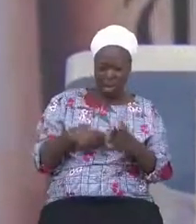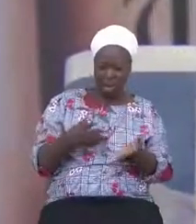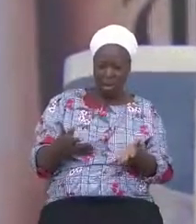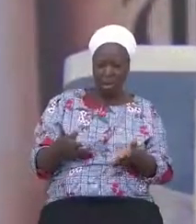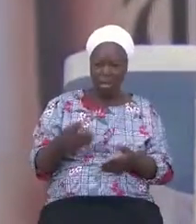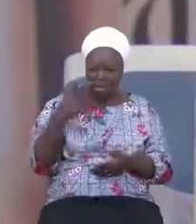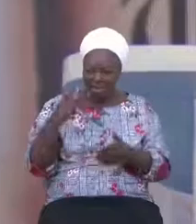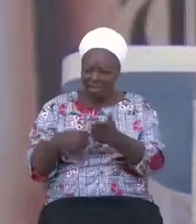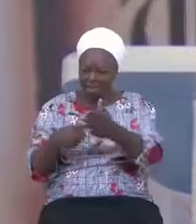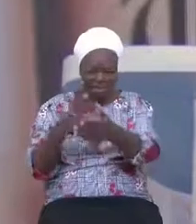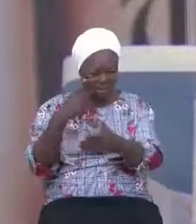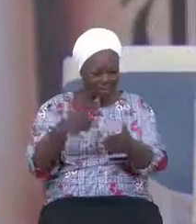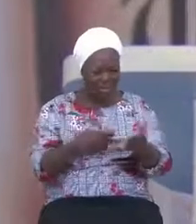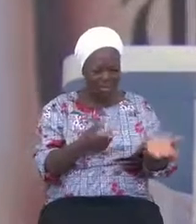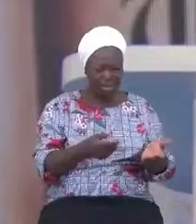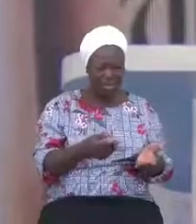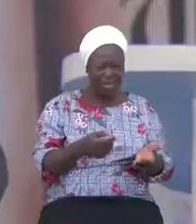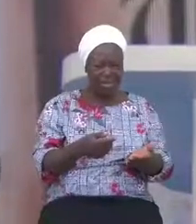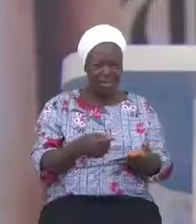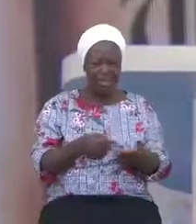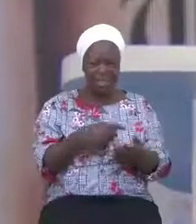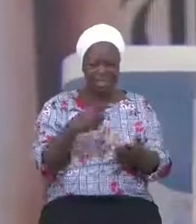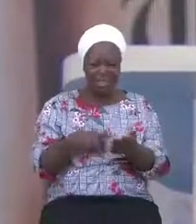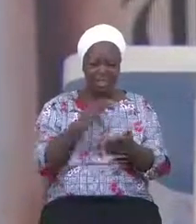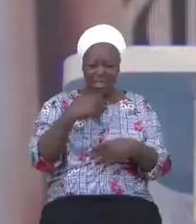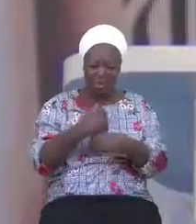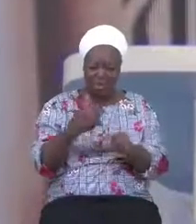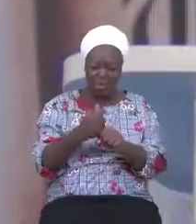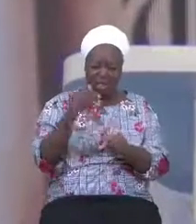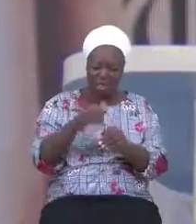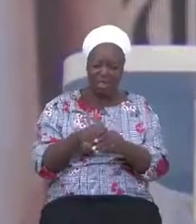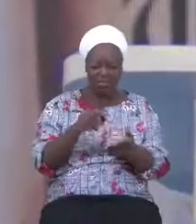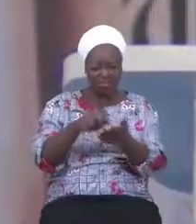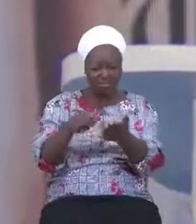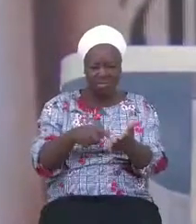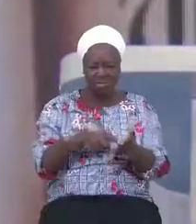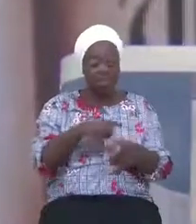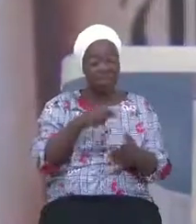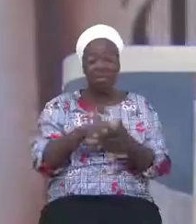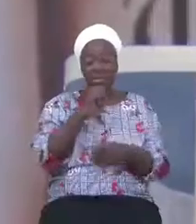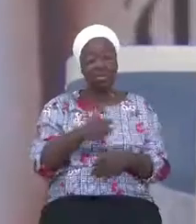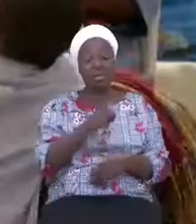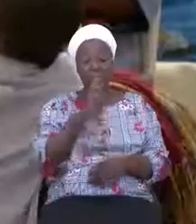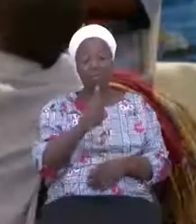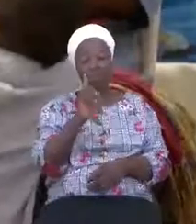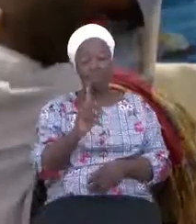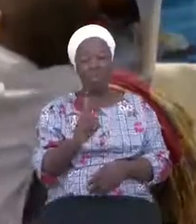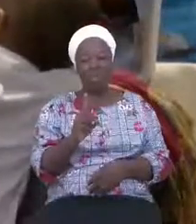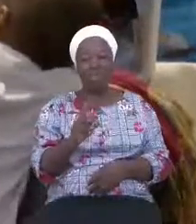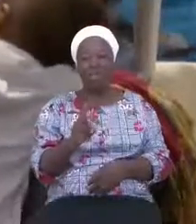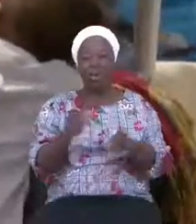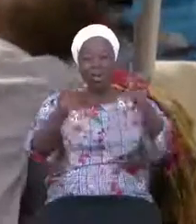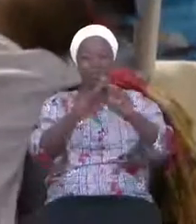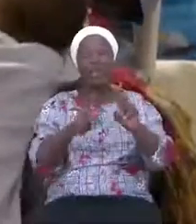côté-là. Regardez, et c'est fabriqué. Ceci n'est pas l'original. Et il te donnera l'original. J'ai dit, il te